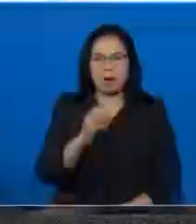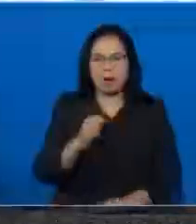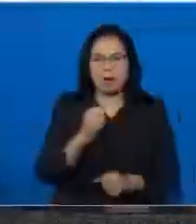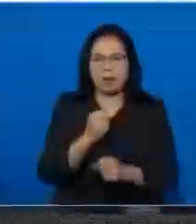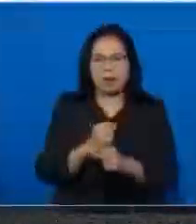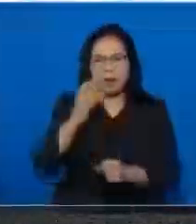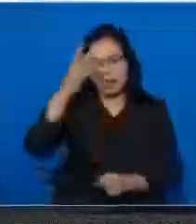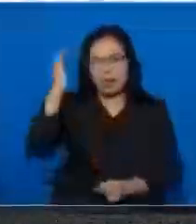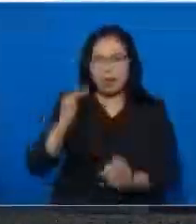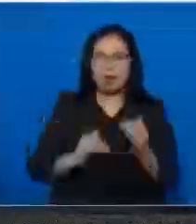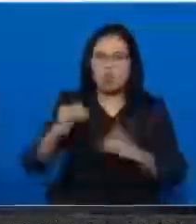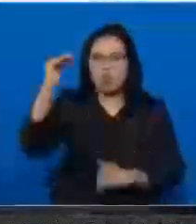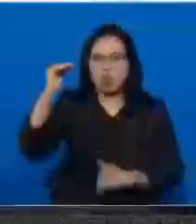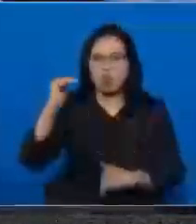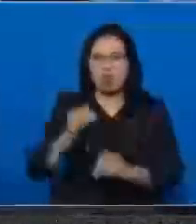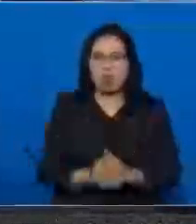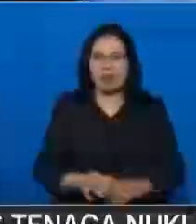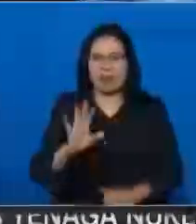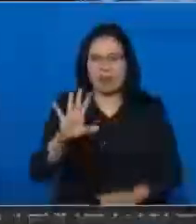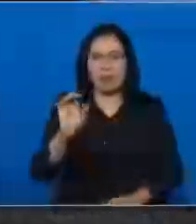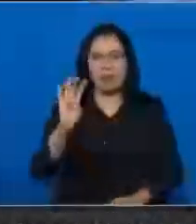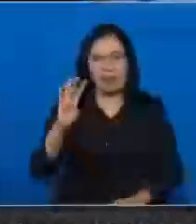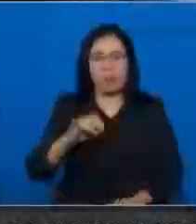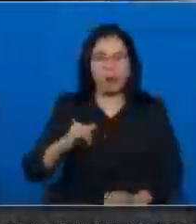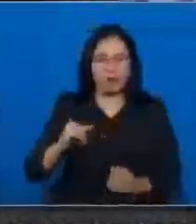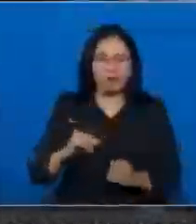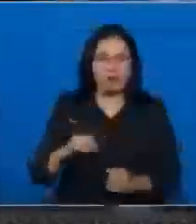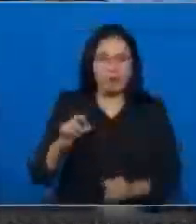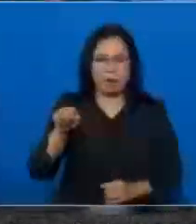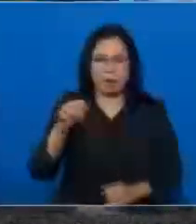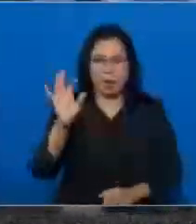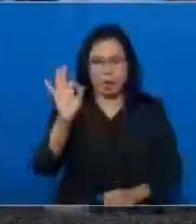54,5%. Nomor 2, Toranggas.